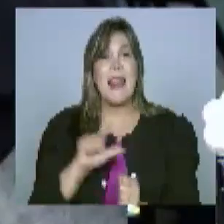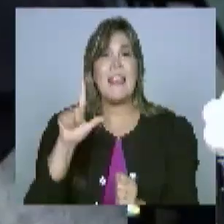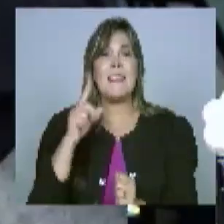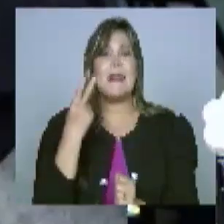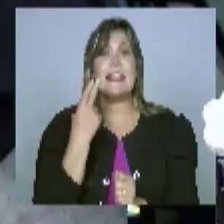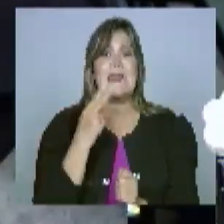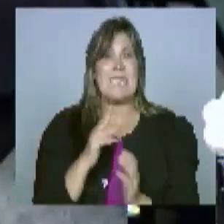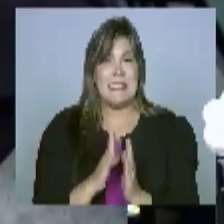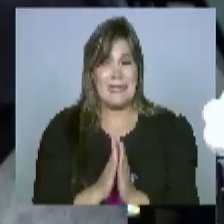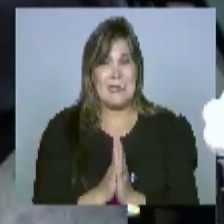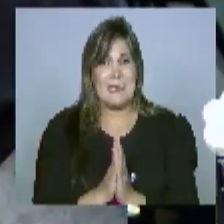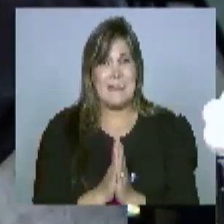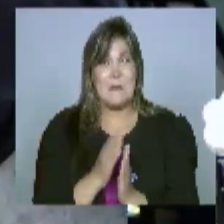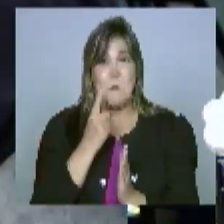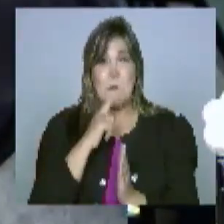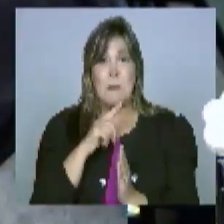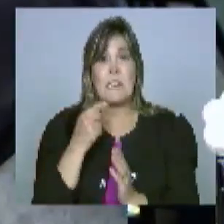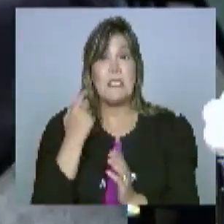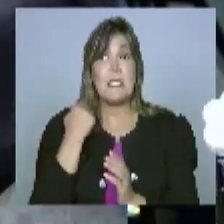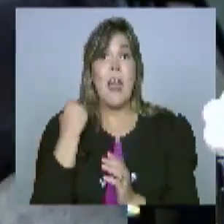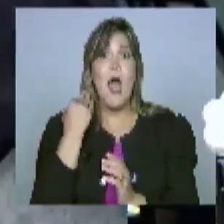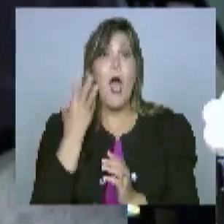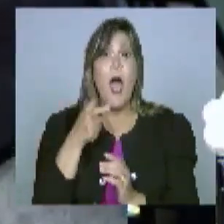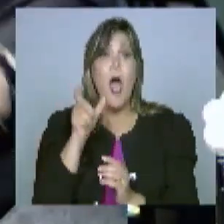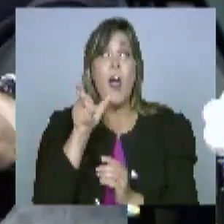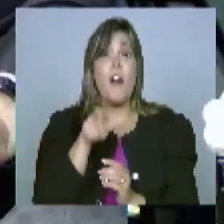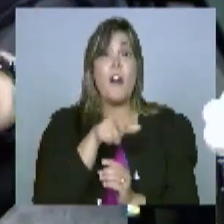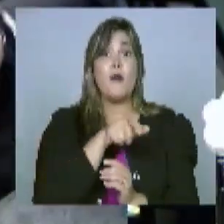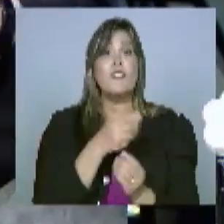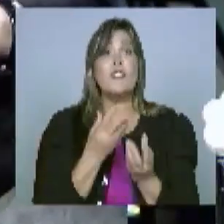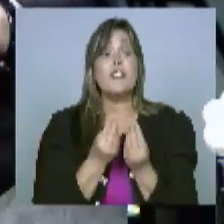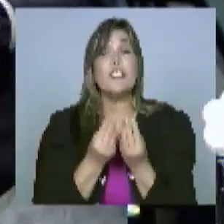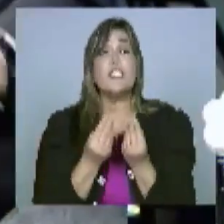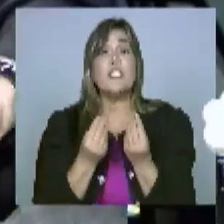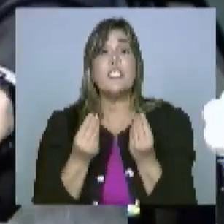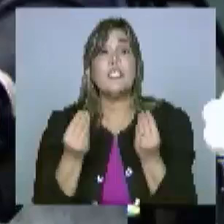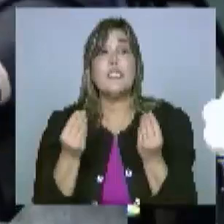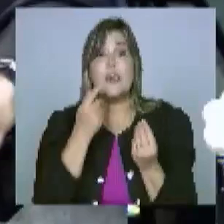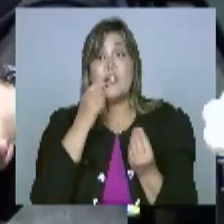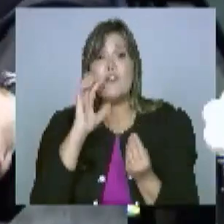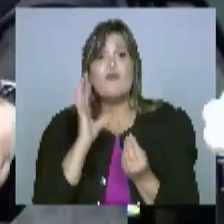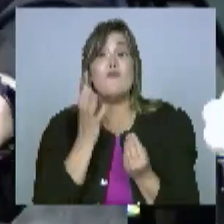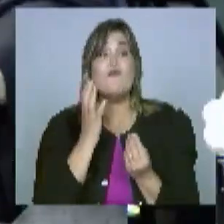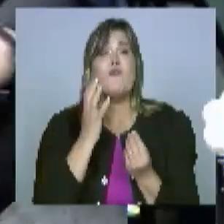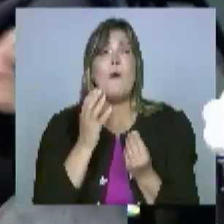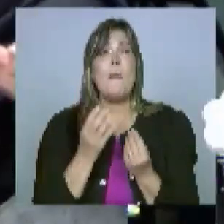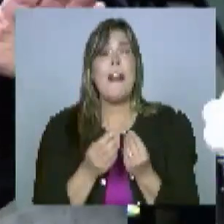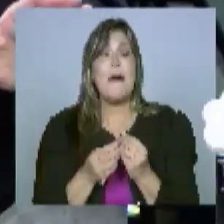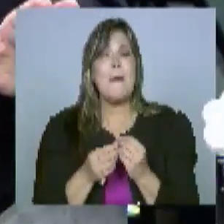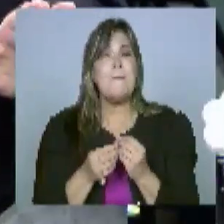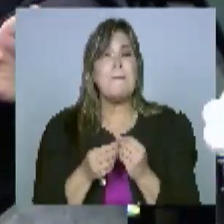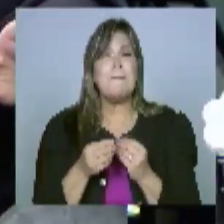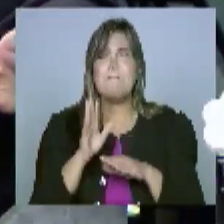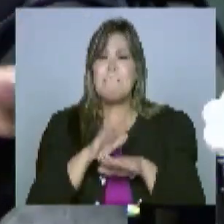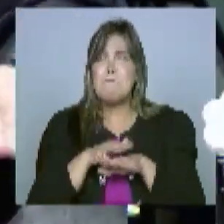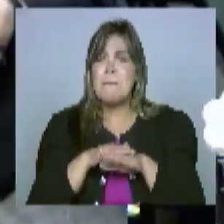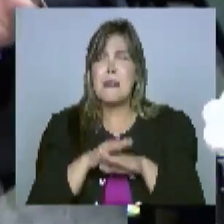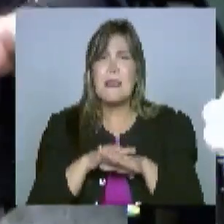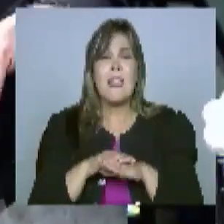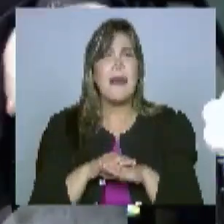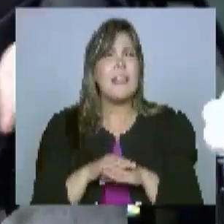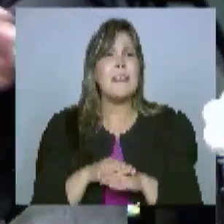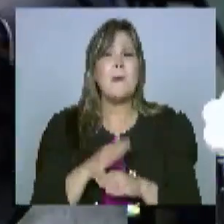ام انما عشرات من الشباب الصغير بيخدم بتفاني منقطع النظير